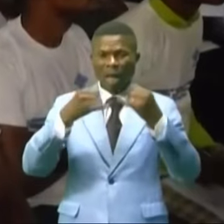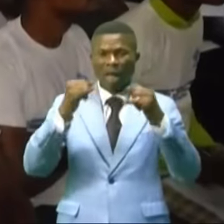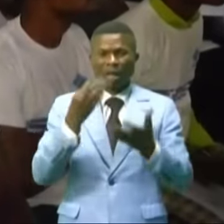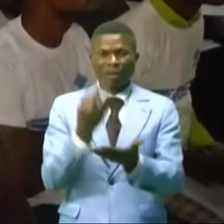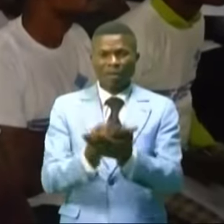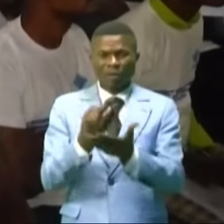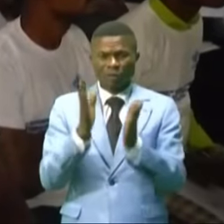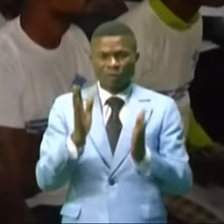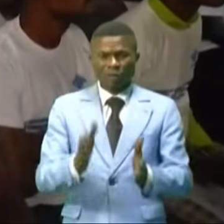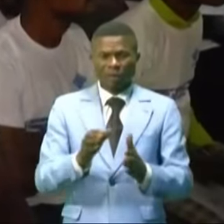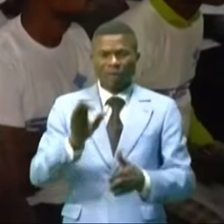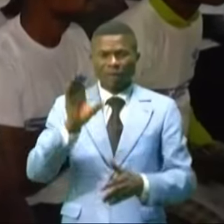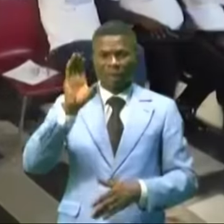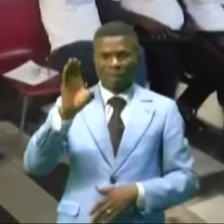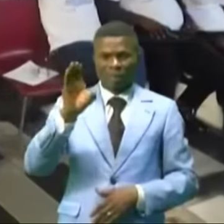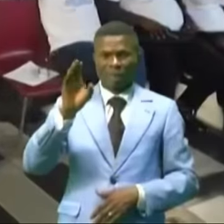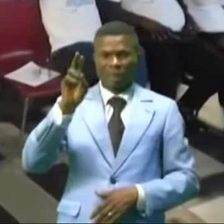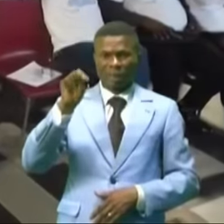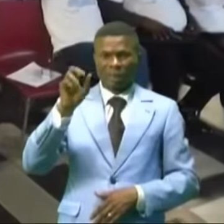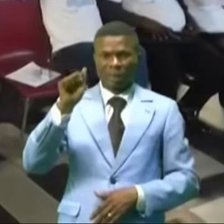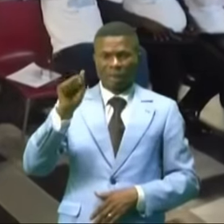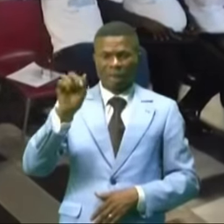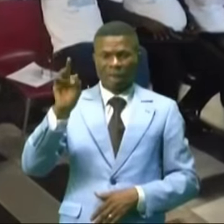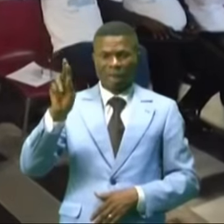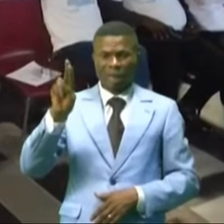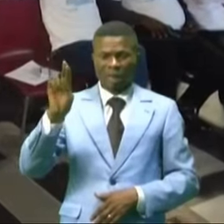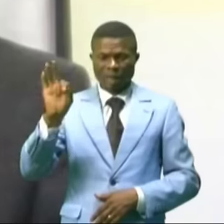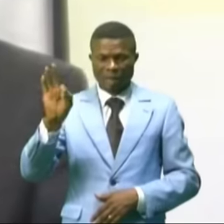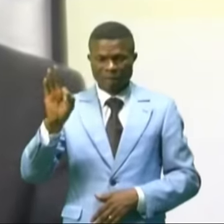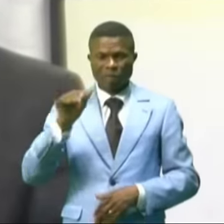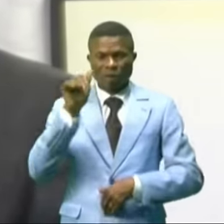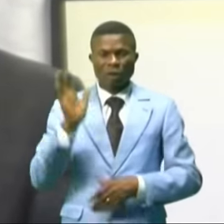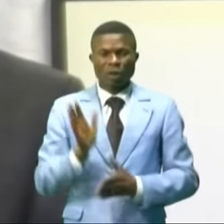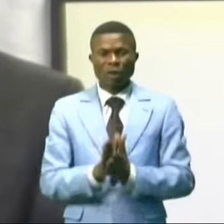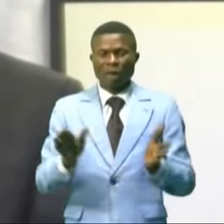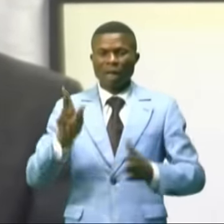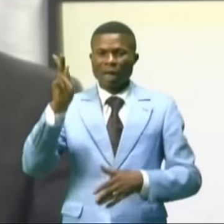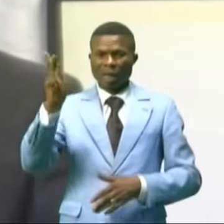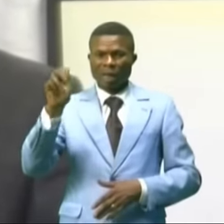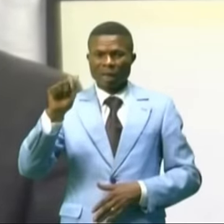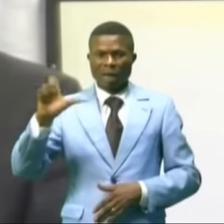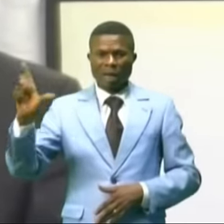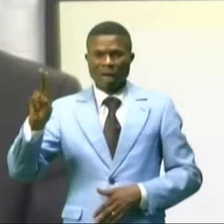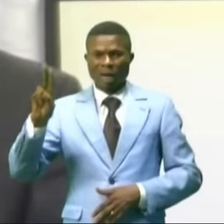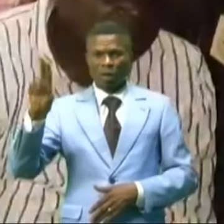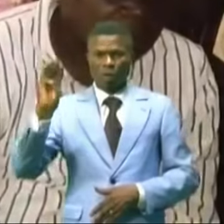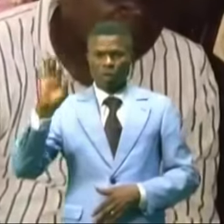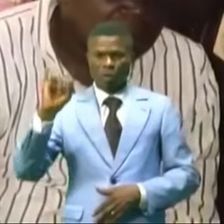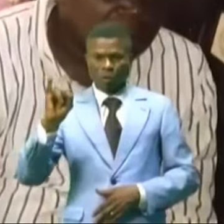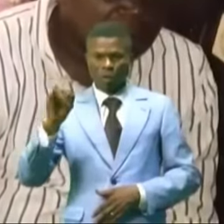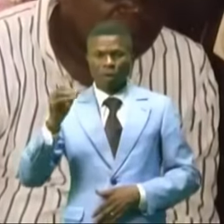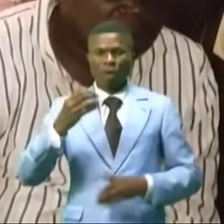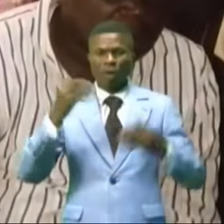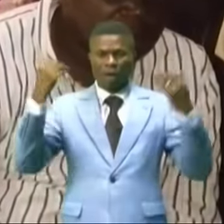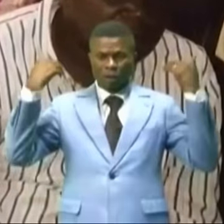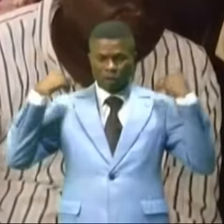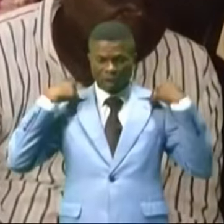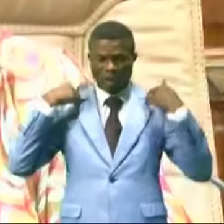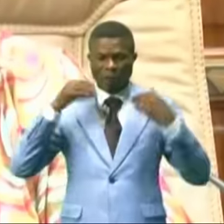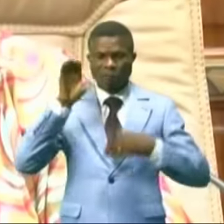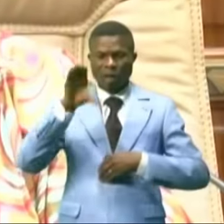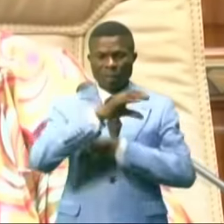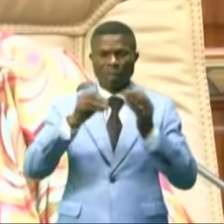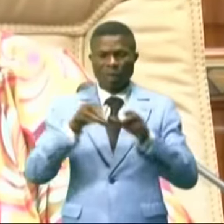financiers, CNRF. À la cérémonie de clôture, le directeur Kaloubi a, au nom de Madame le gouverneur de la Banque centrale du Congo,